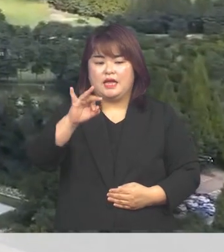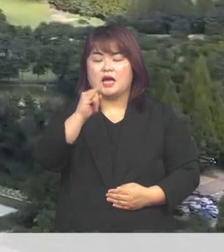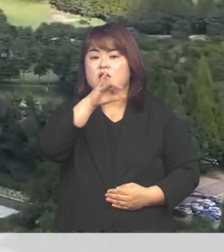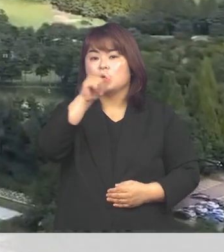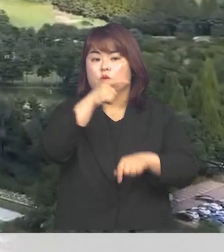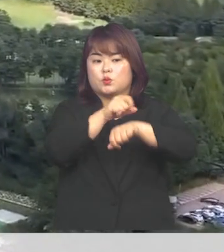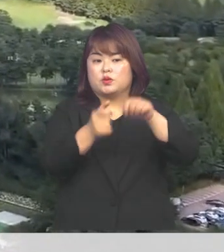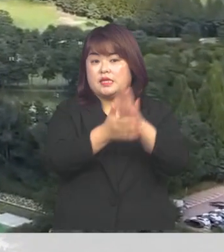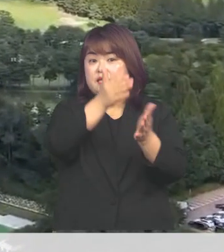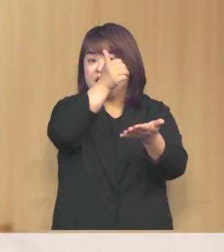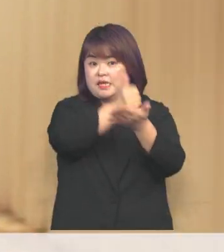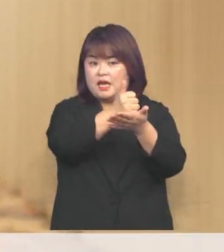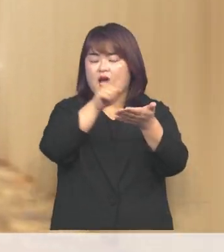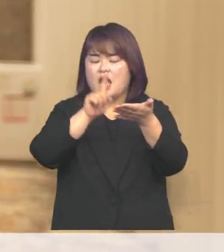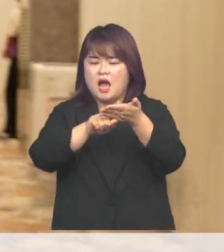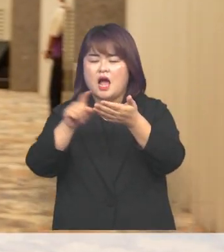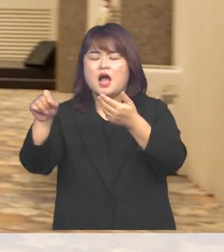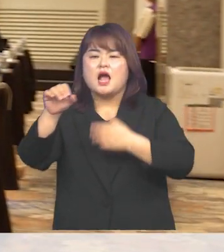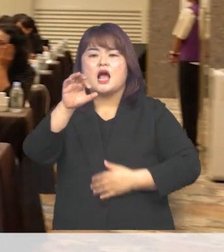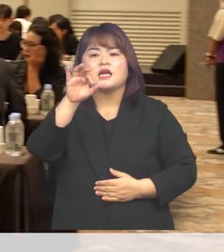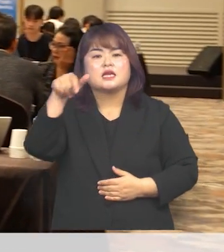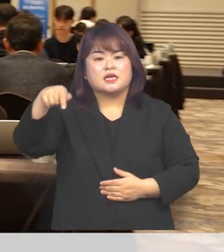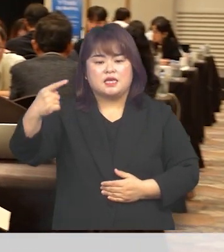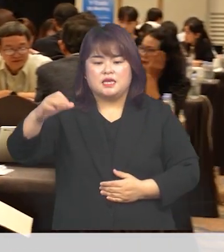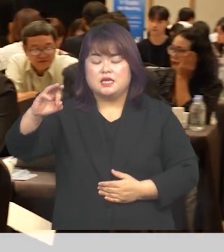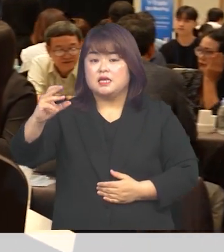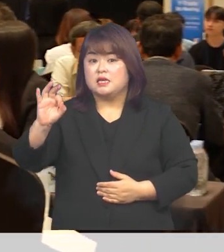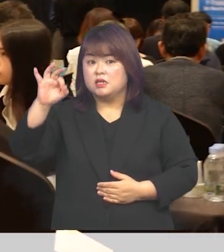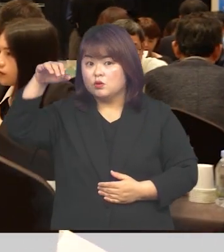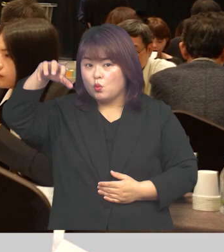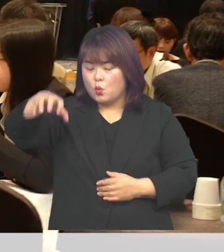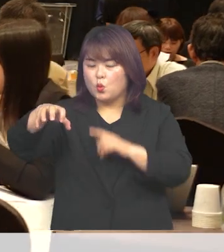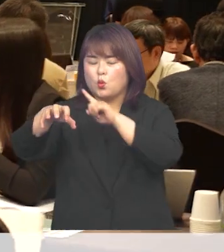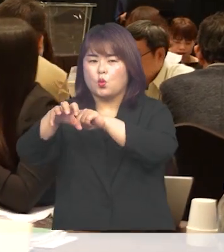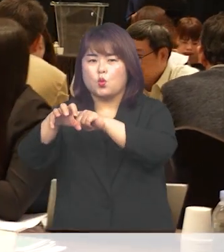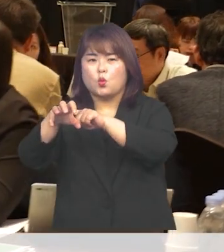이상일 용인특례시장은 31일 기흥 ICT밸리